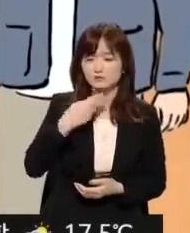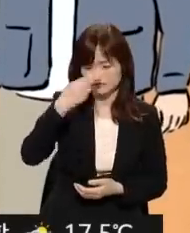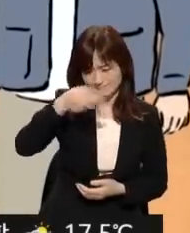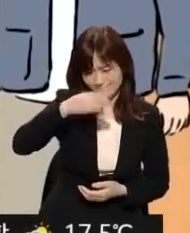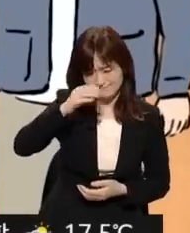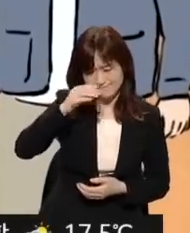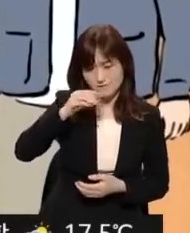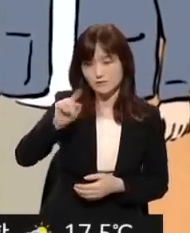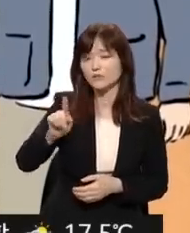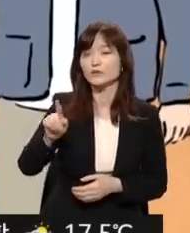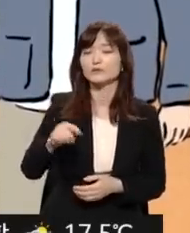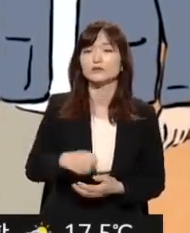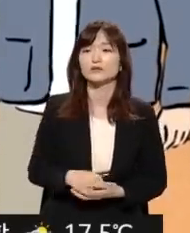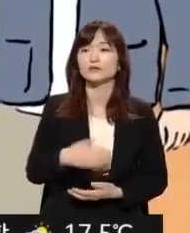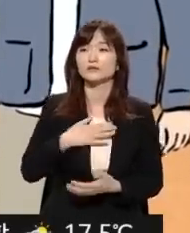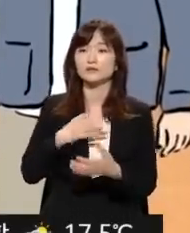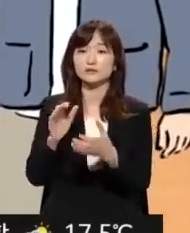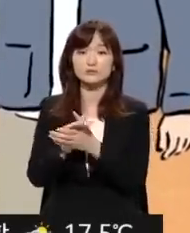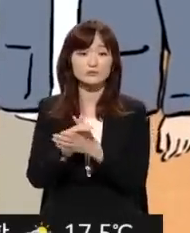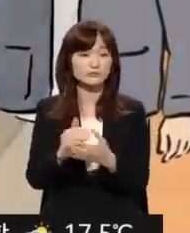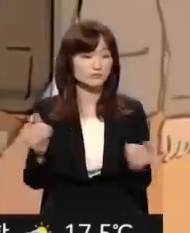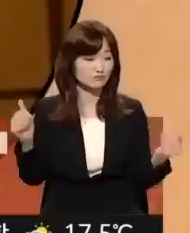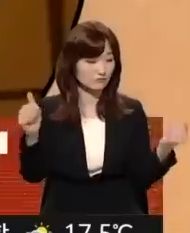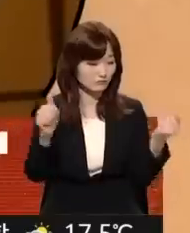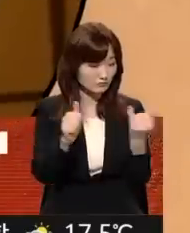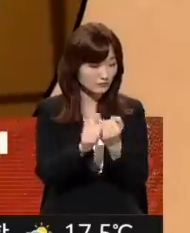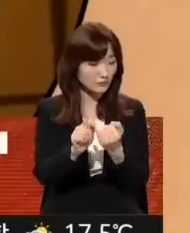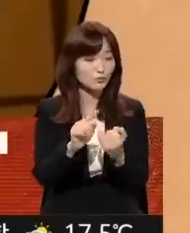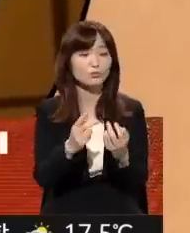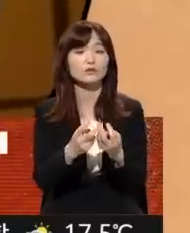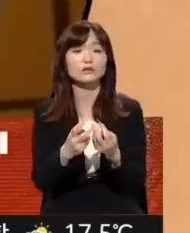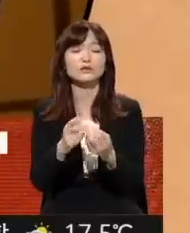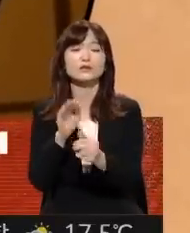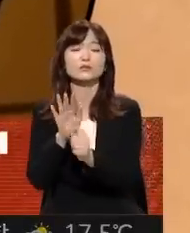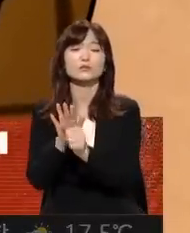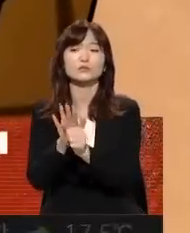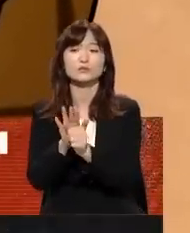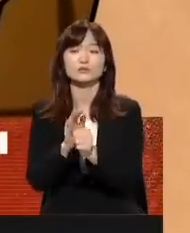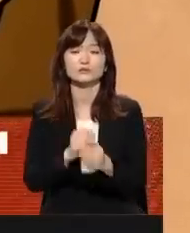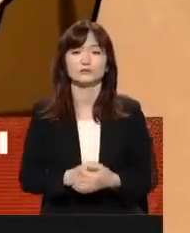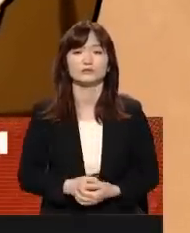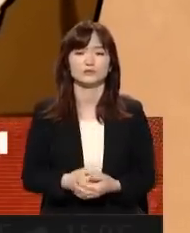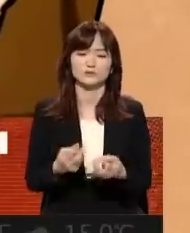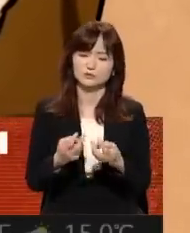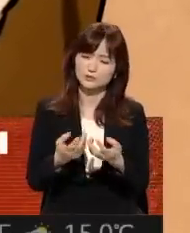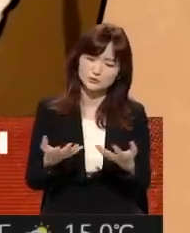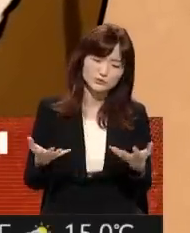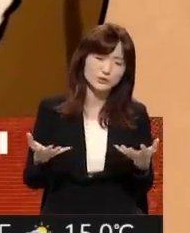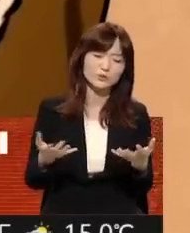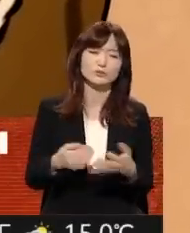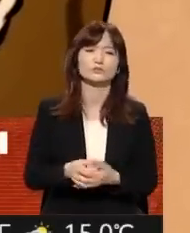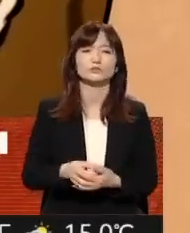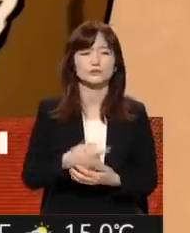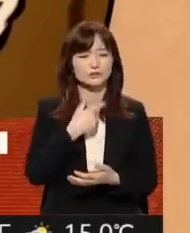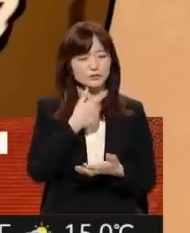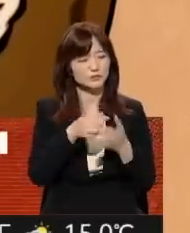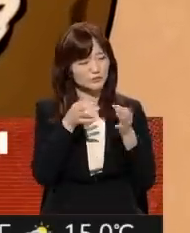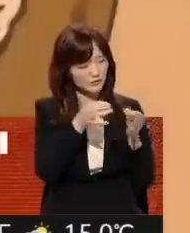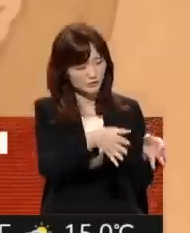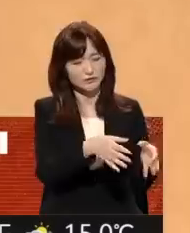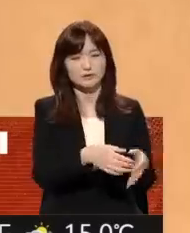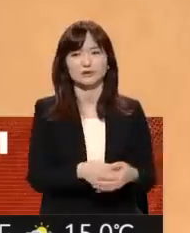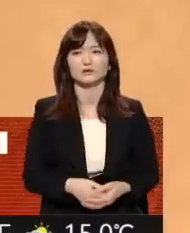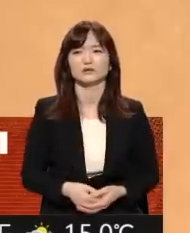뭐라고 했냐면 아니 내 친구가 장가 간다는데 친구끼리 어떡하냐 도와줘야지 그래서 할 수 없이 속였다 그랬기 때문에 아마 이